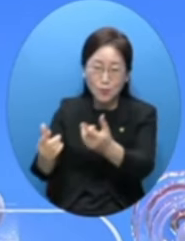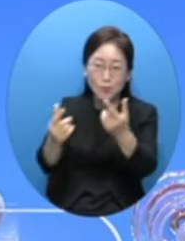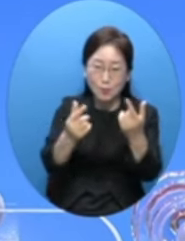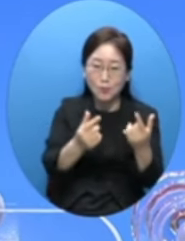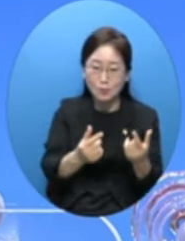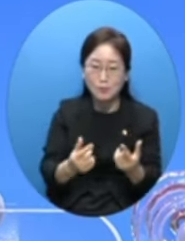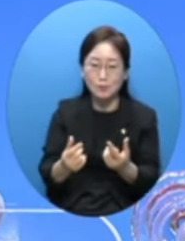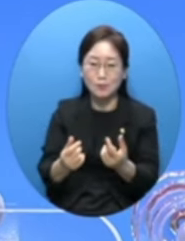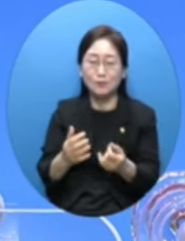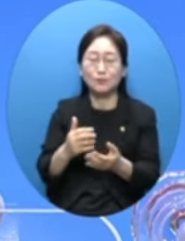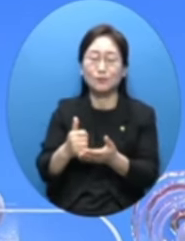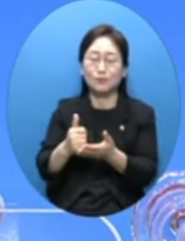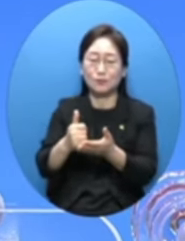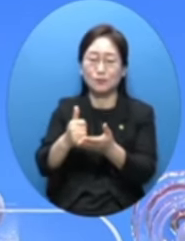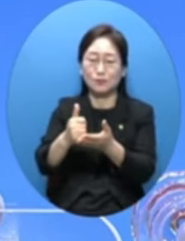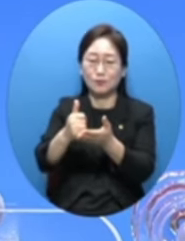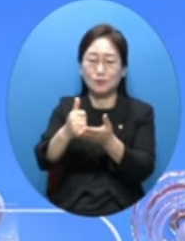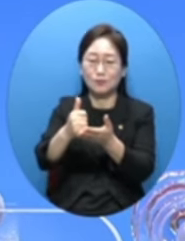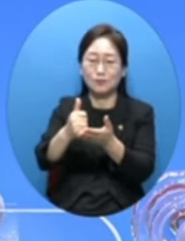주님께서